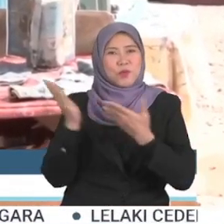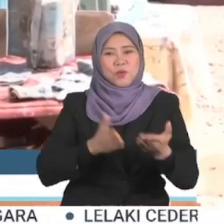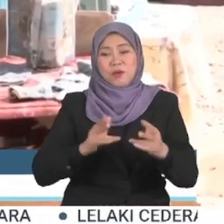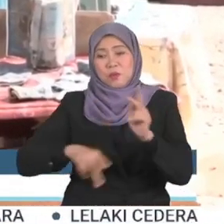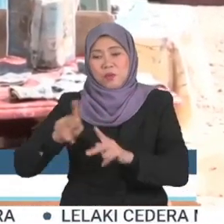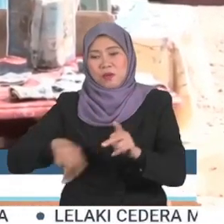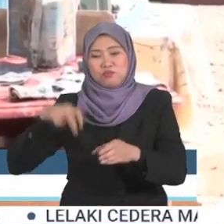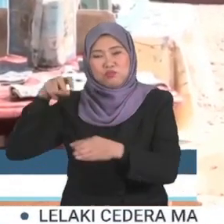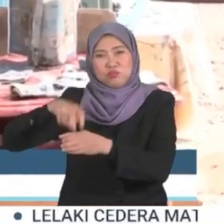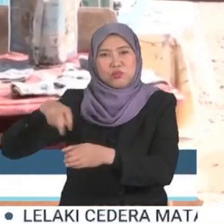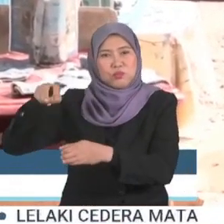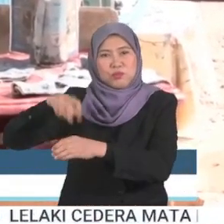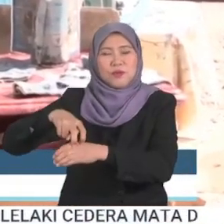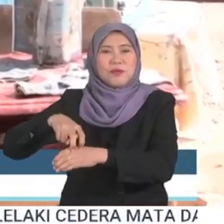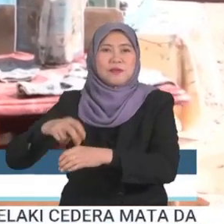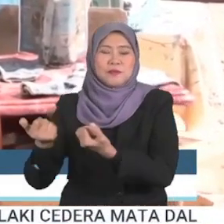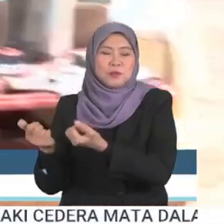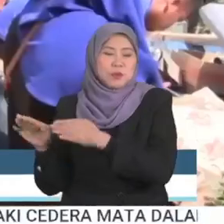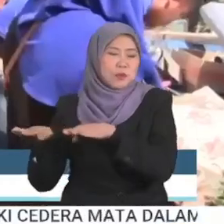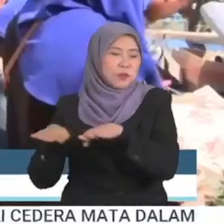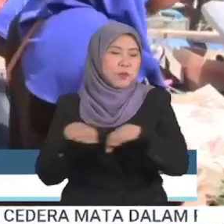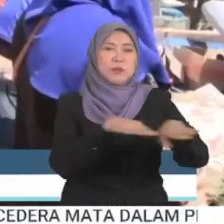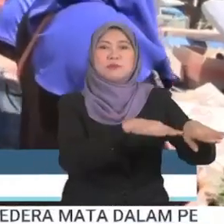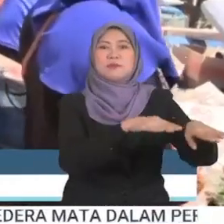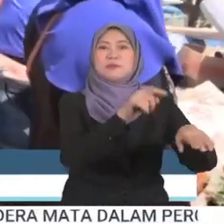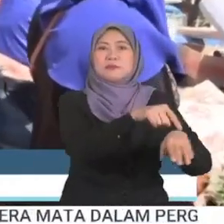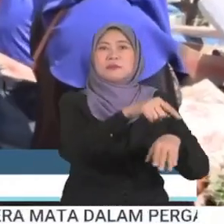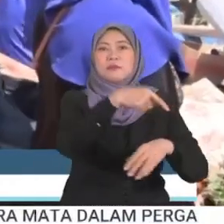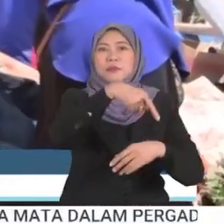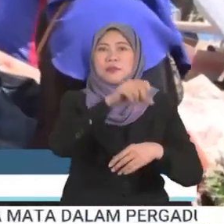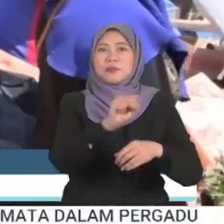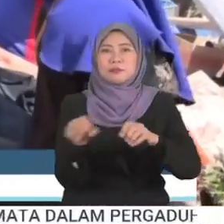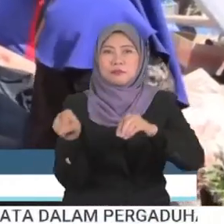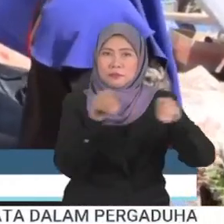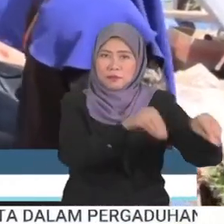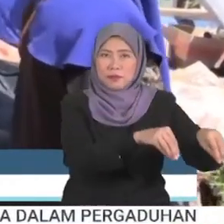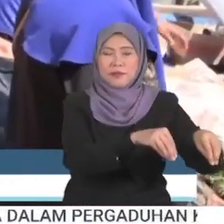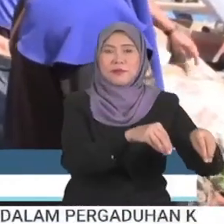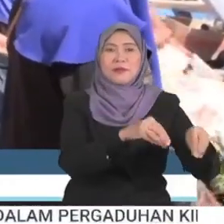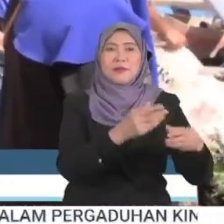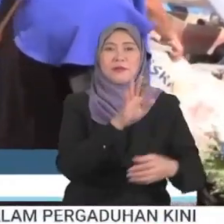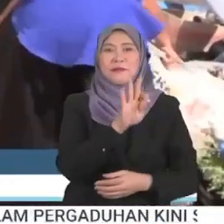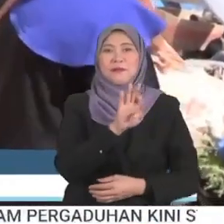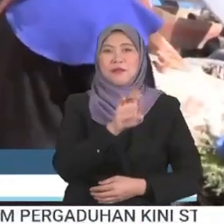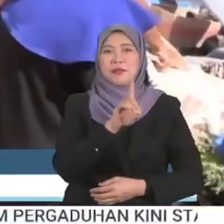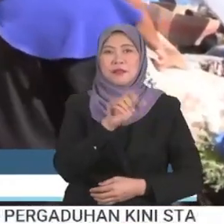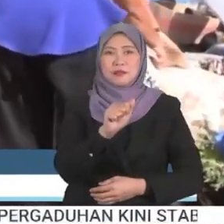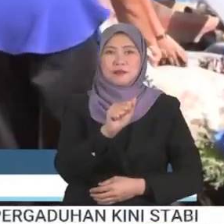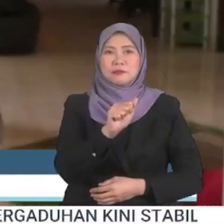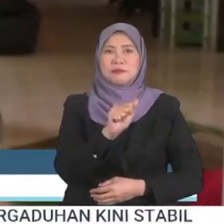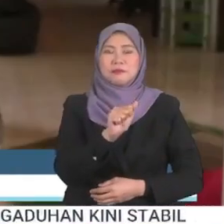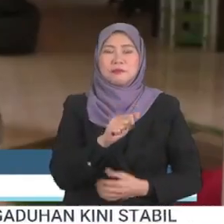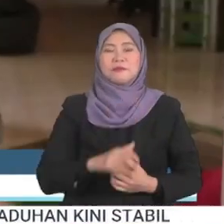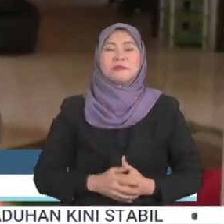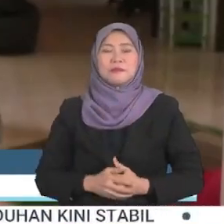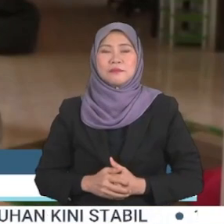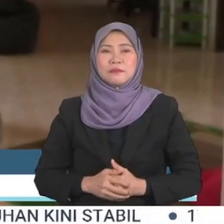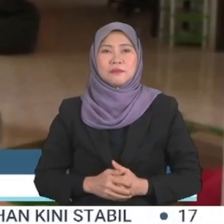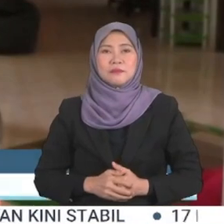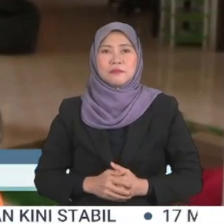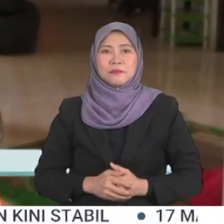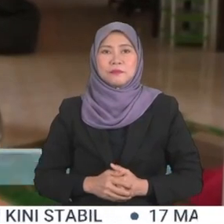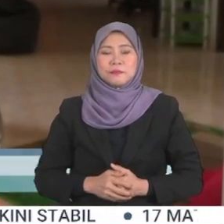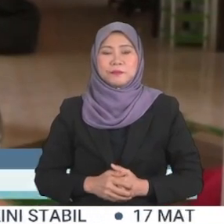penduduk terjejas banjir ke Pusat Pemindahan Sementara PPS di Dewan Semai Bakti Felda Kecau 1. Dari segi